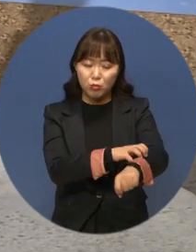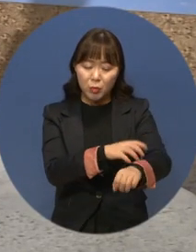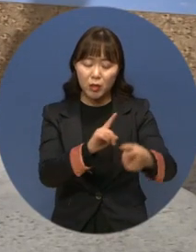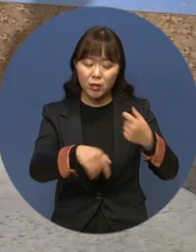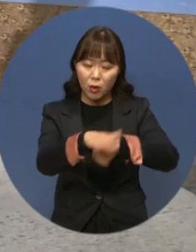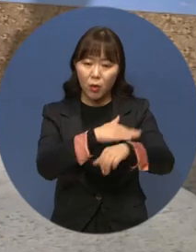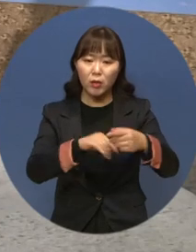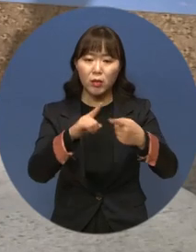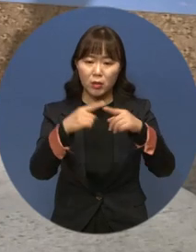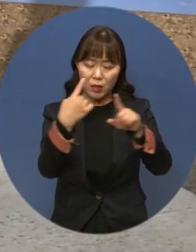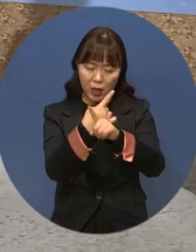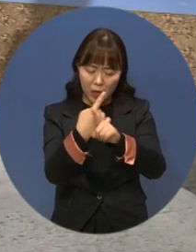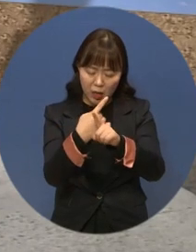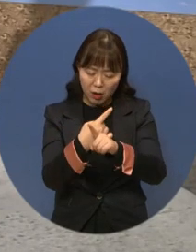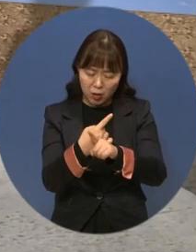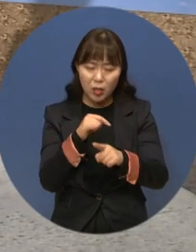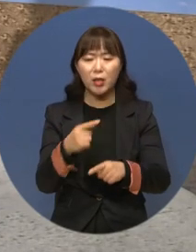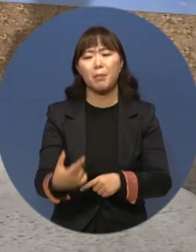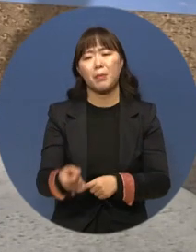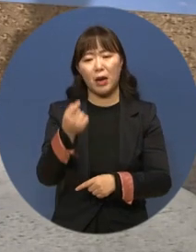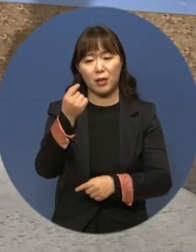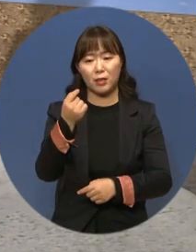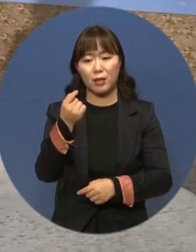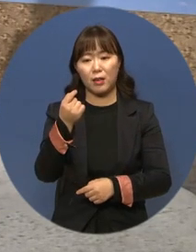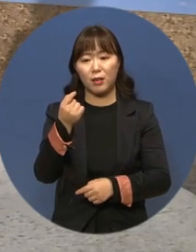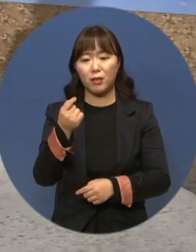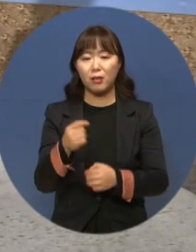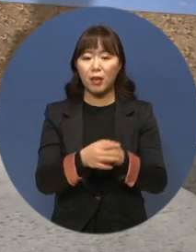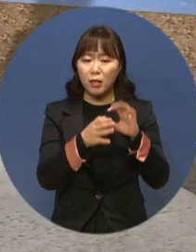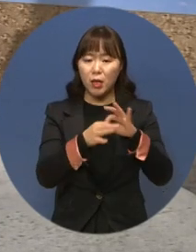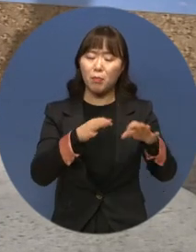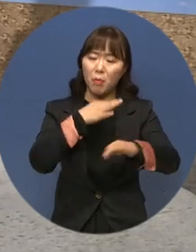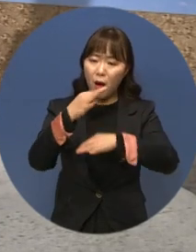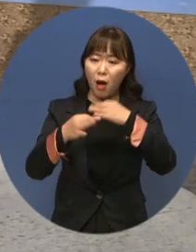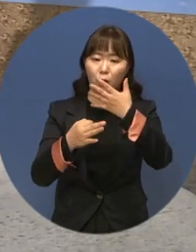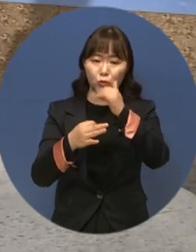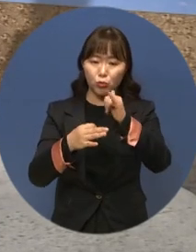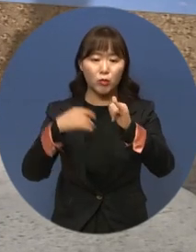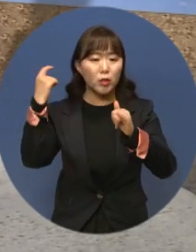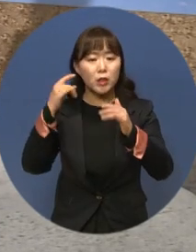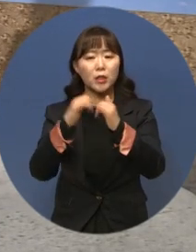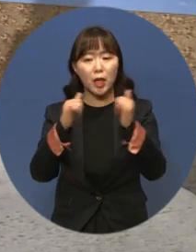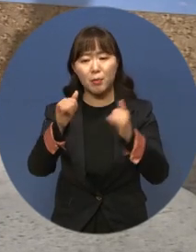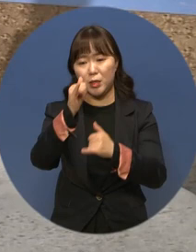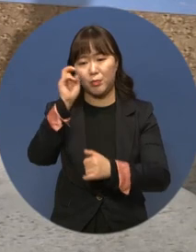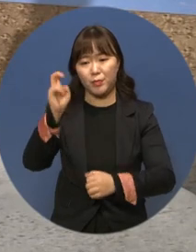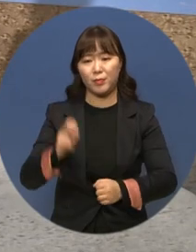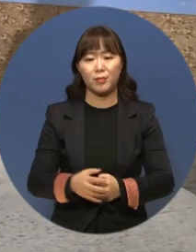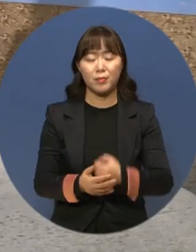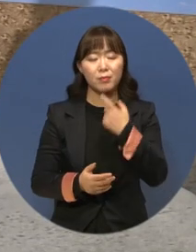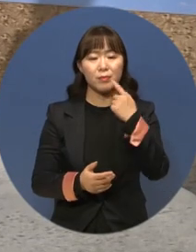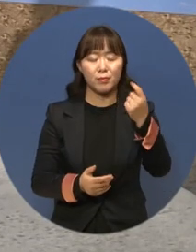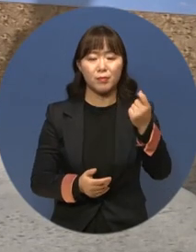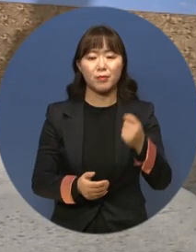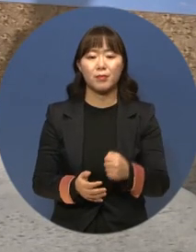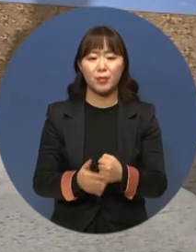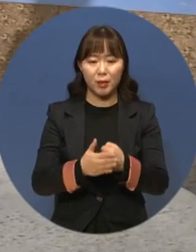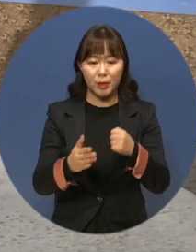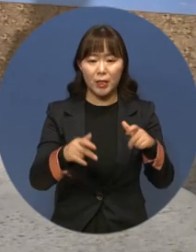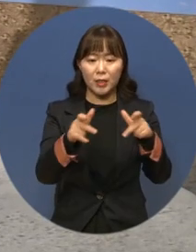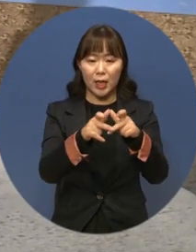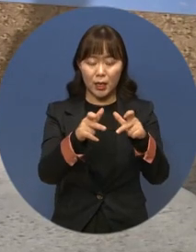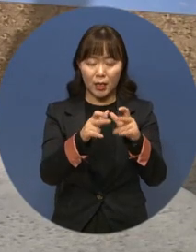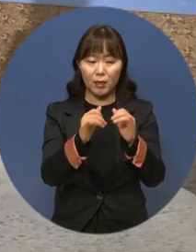불편한 사항들이 개선이 되는 게 빨라진다. 그렇죠. 계속 목소리를 낼 수 있고 네. 들어주는 사람들이 있을 거고. 그렇죠. 예. 그래서